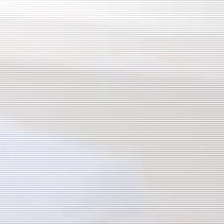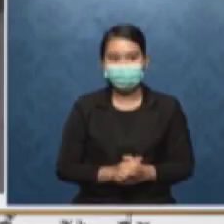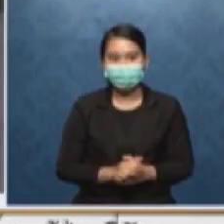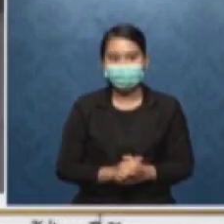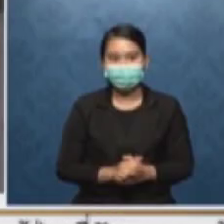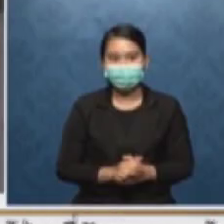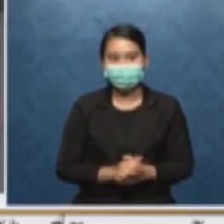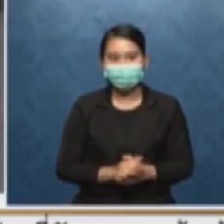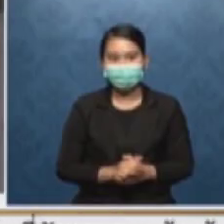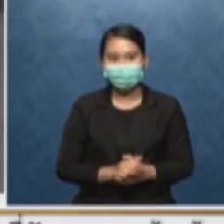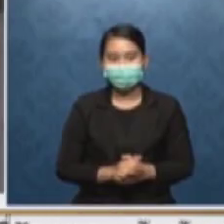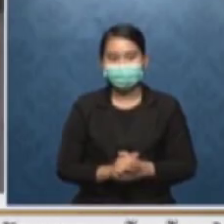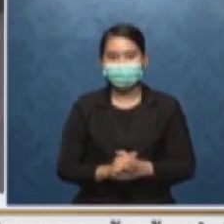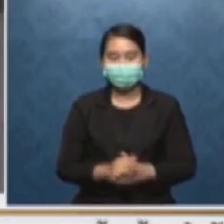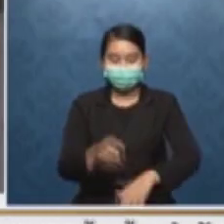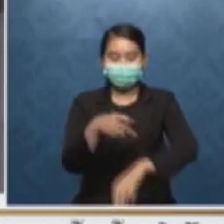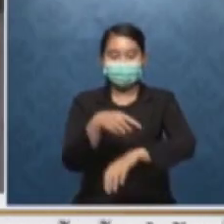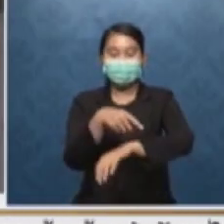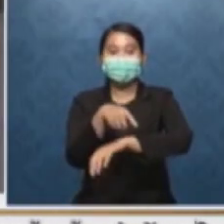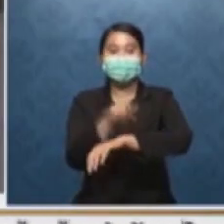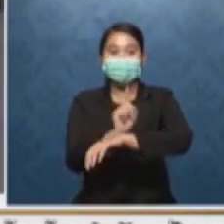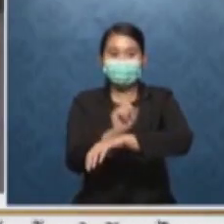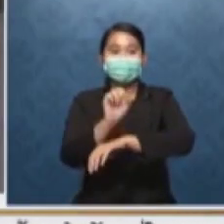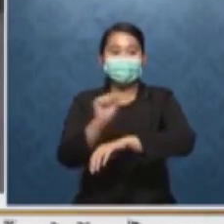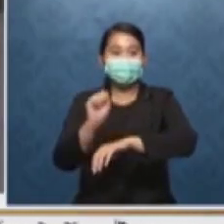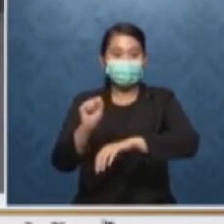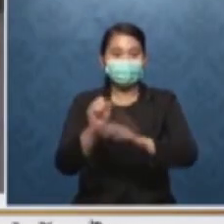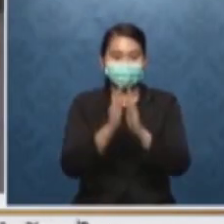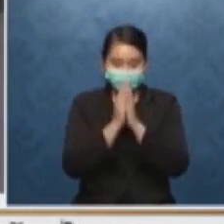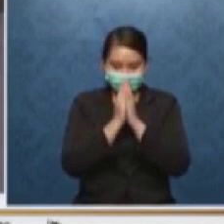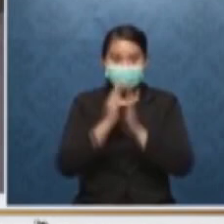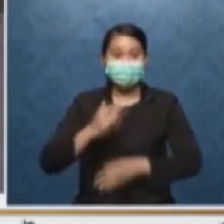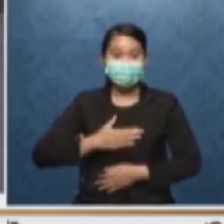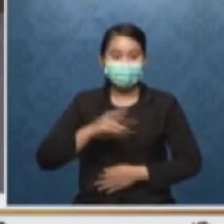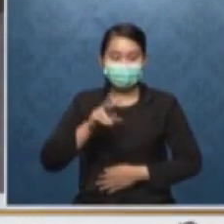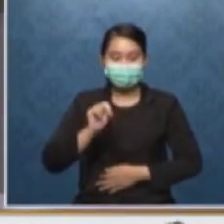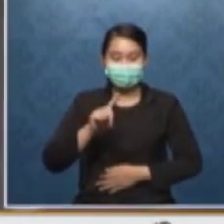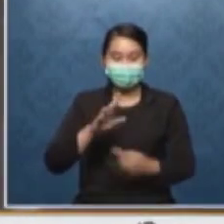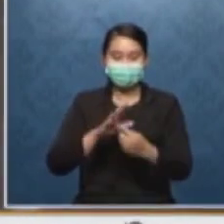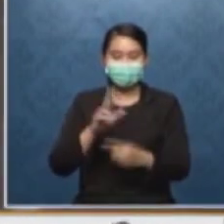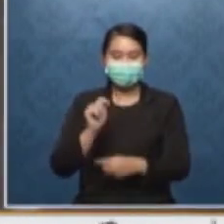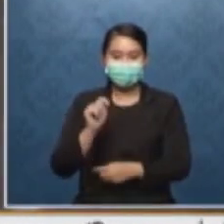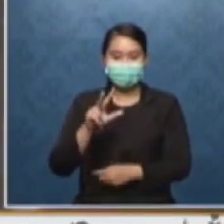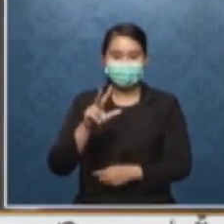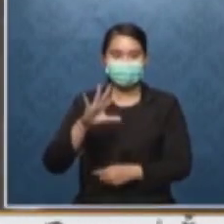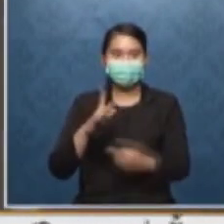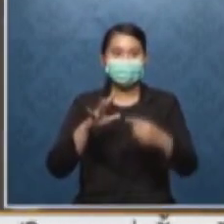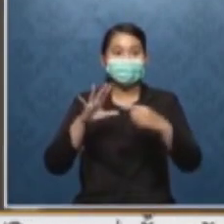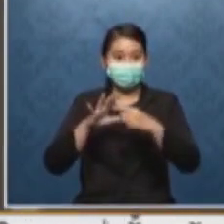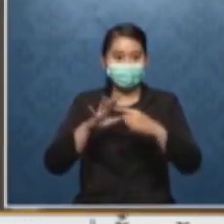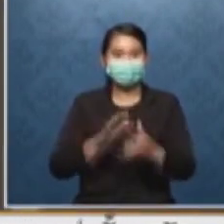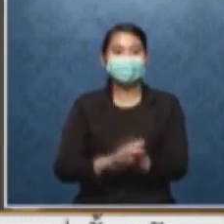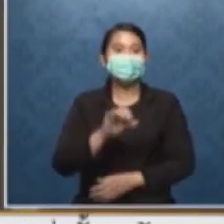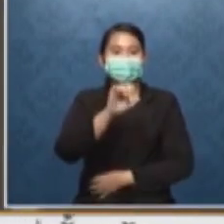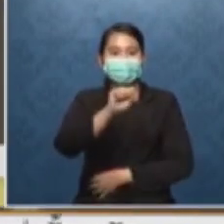กลับเรียนท่านประธานสภาผู้แทนราษฎรที่เคารพครับผมณัฐฌาบุญไทยสวัสดิ์สมาชิกสภาผู้แทนราษฎร